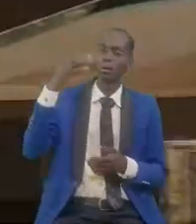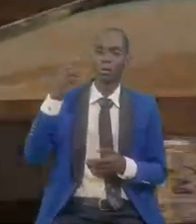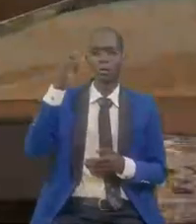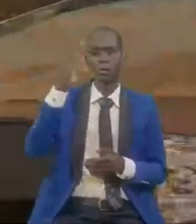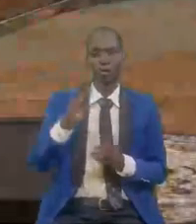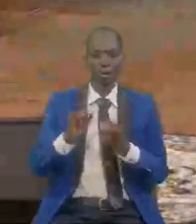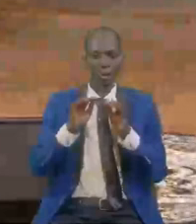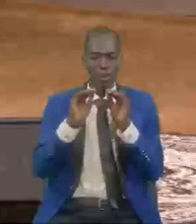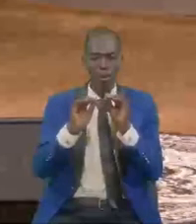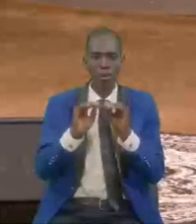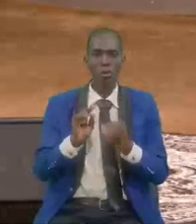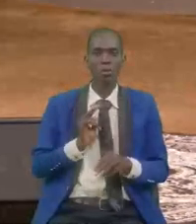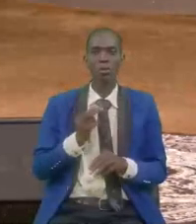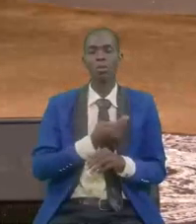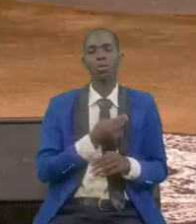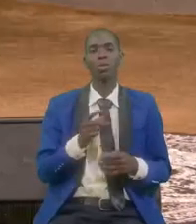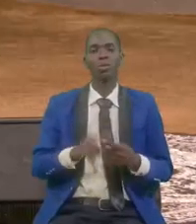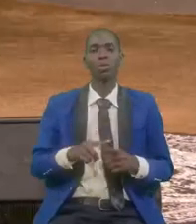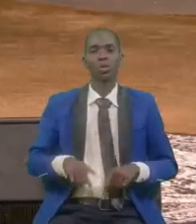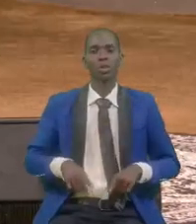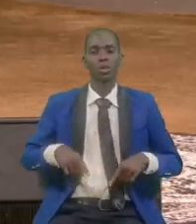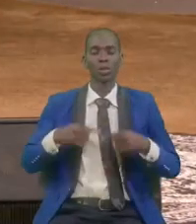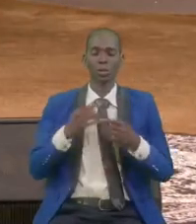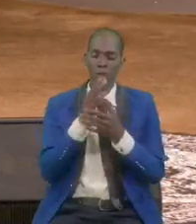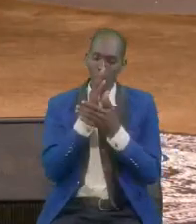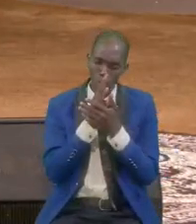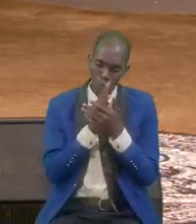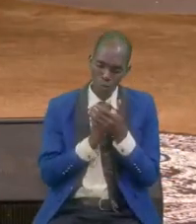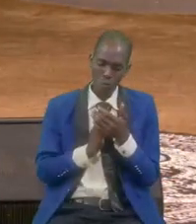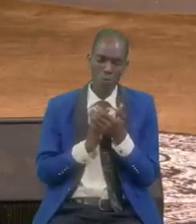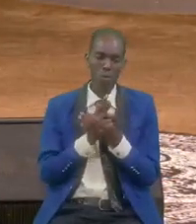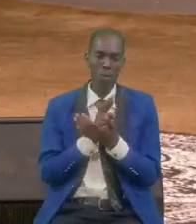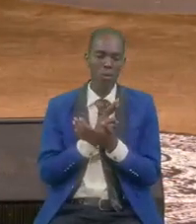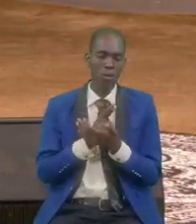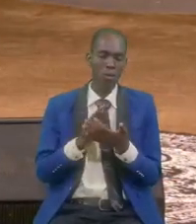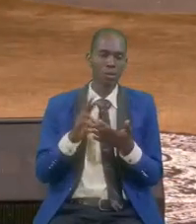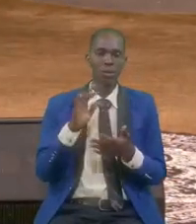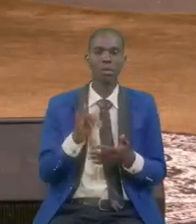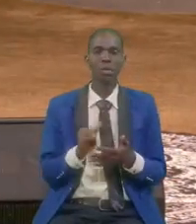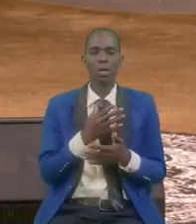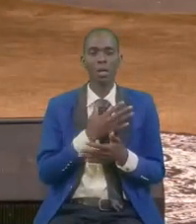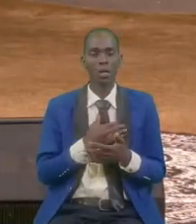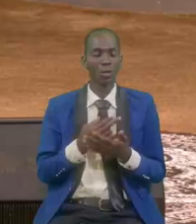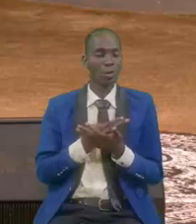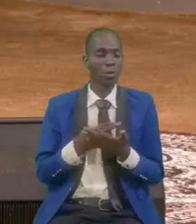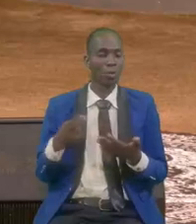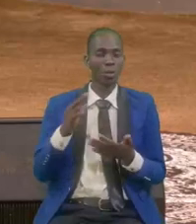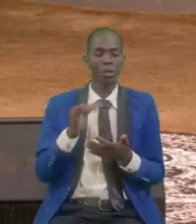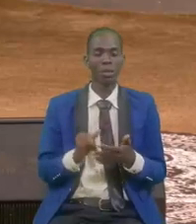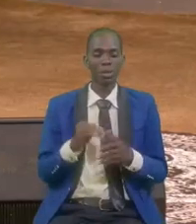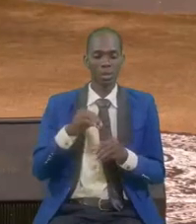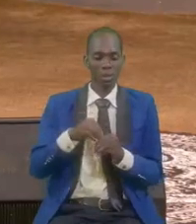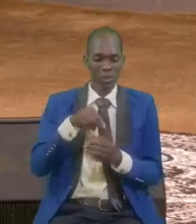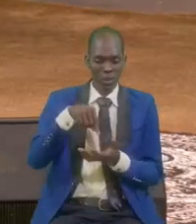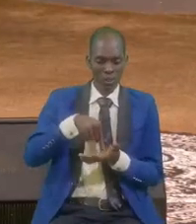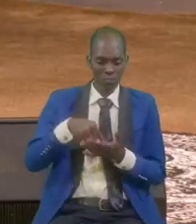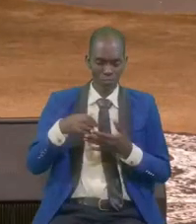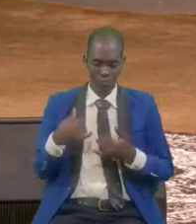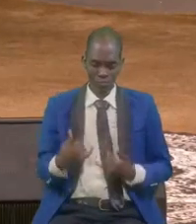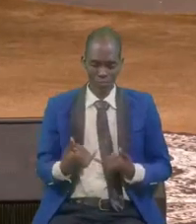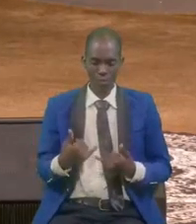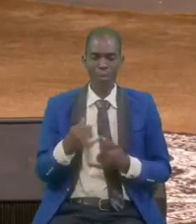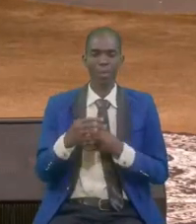là, nous enseigne à renoncer à l'impiété, aux convoitises mondaines et à vivre dans le siècle présent selon la sagesse,